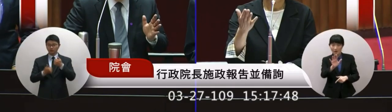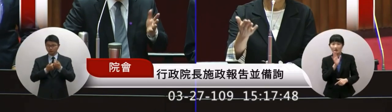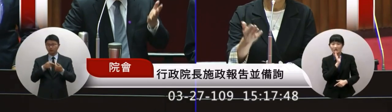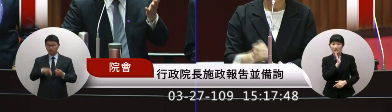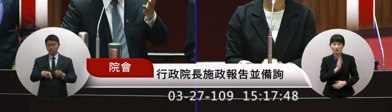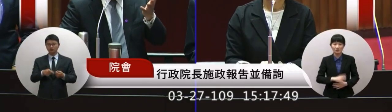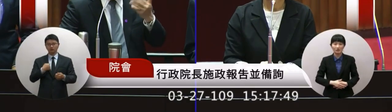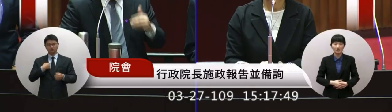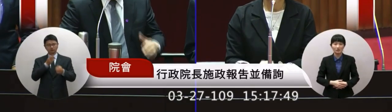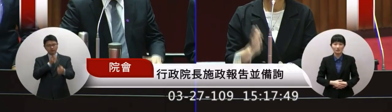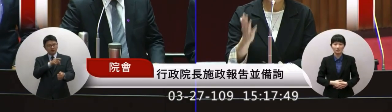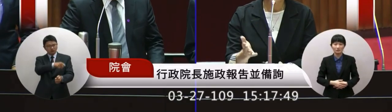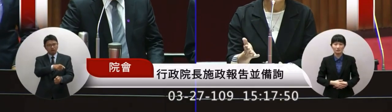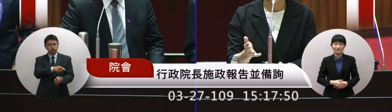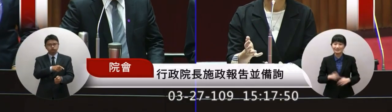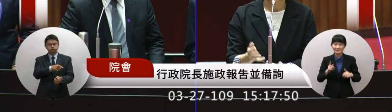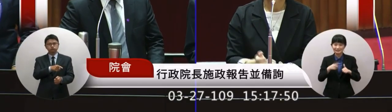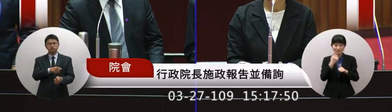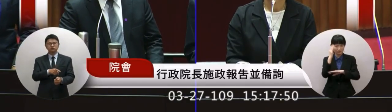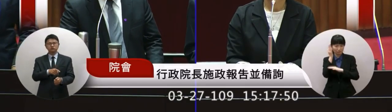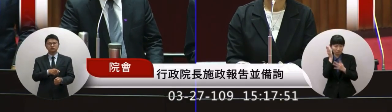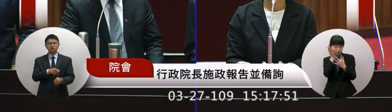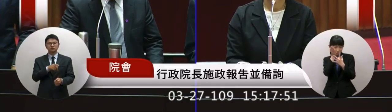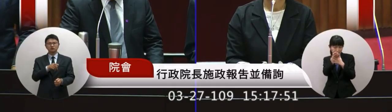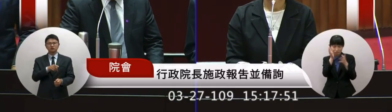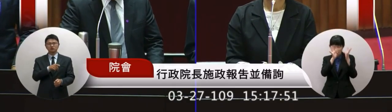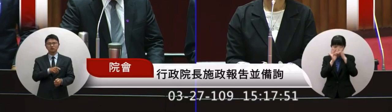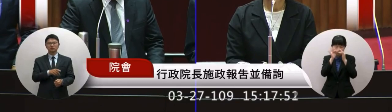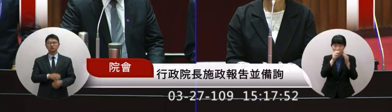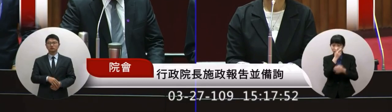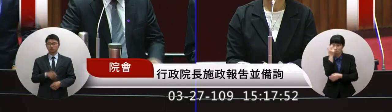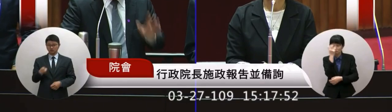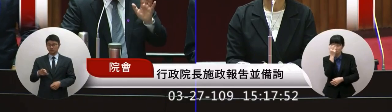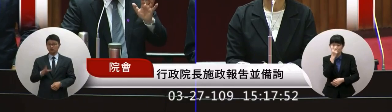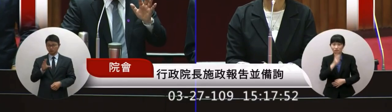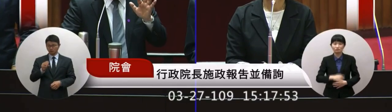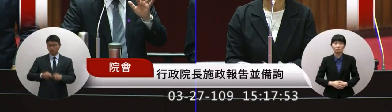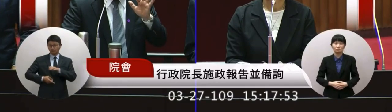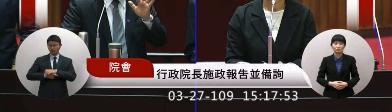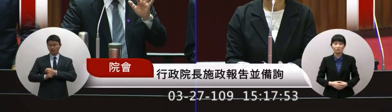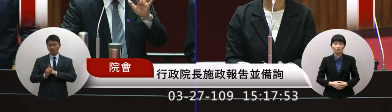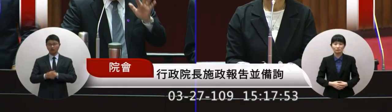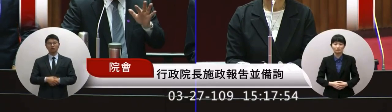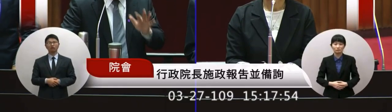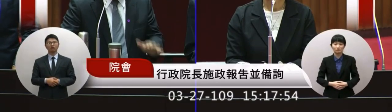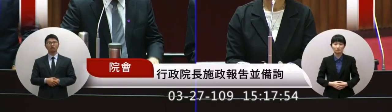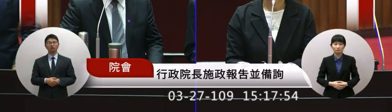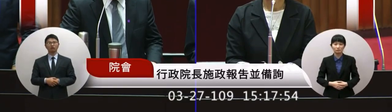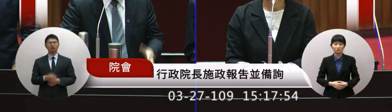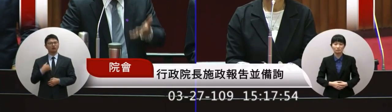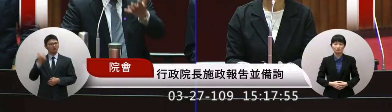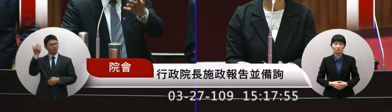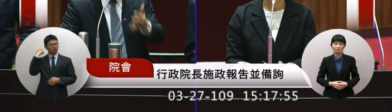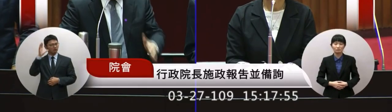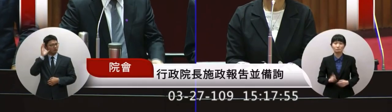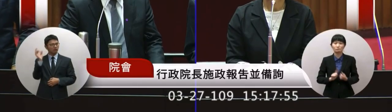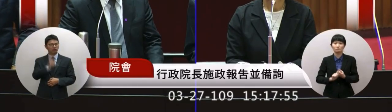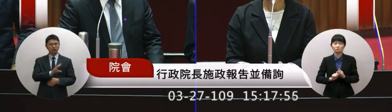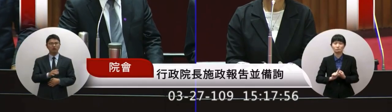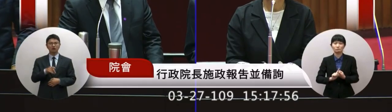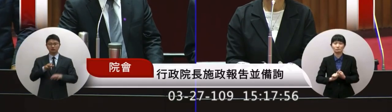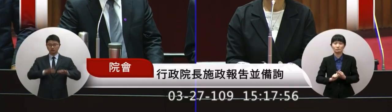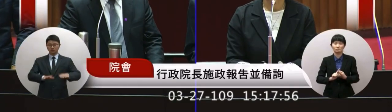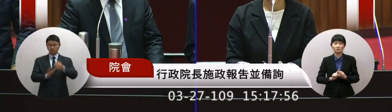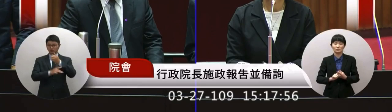因讲到底怎嘛？ 先调查。 不当党产是啥物？因为以前较少听到安尼讲。 对， 原来委员